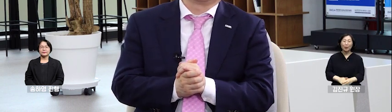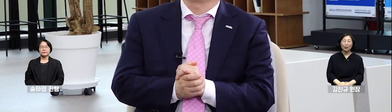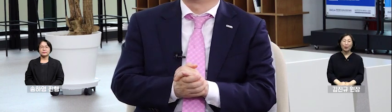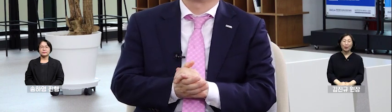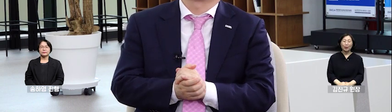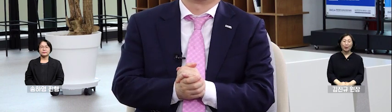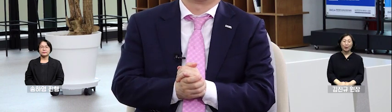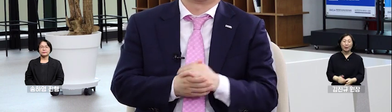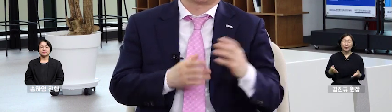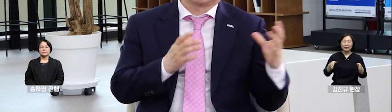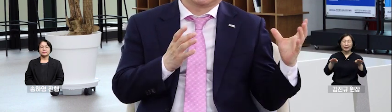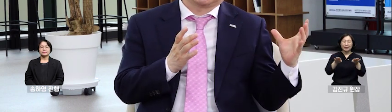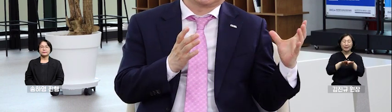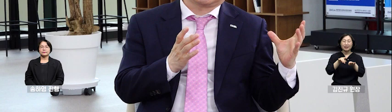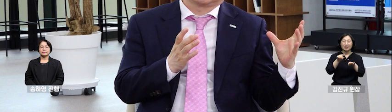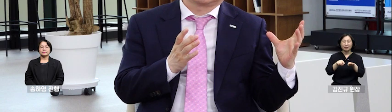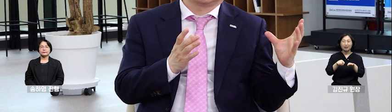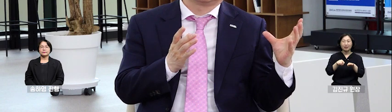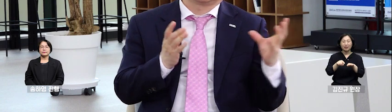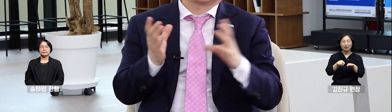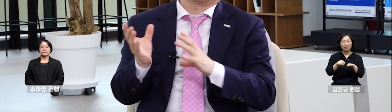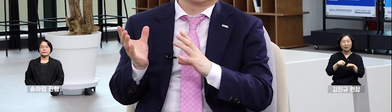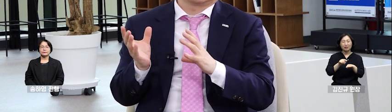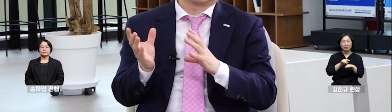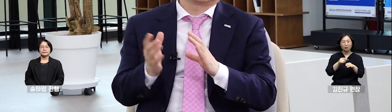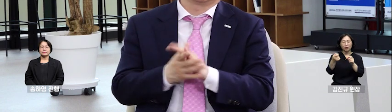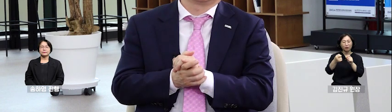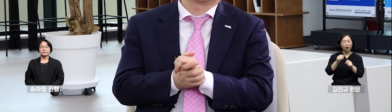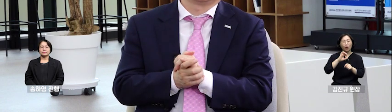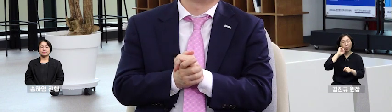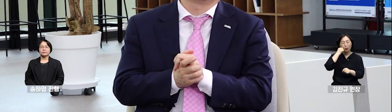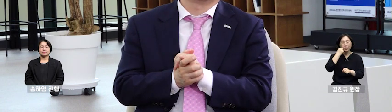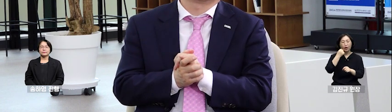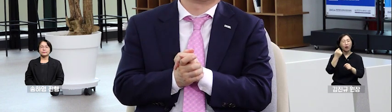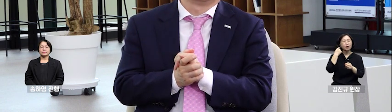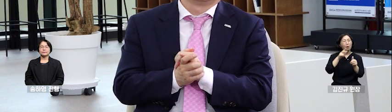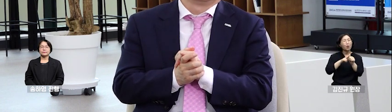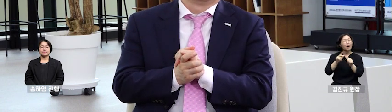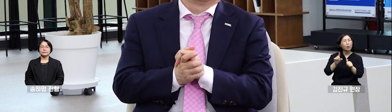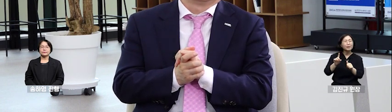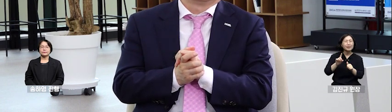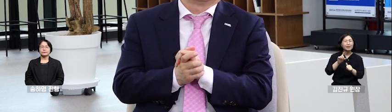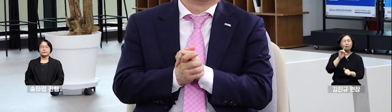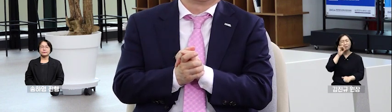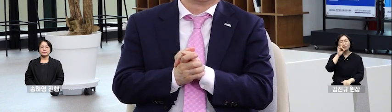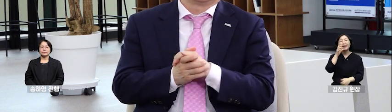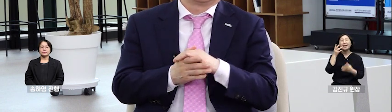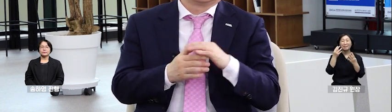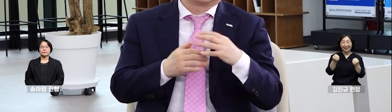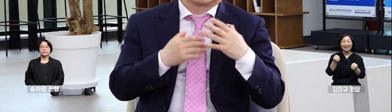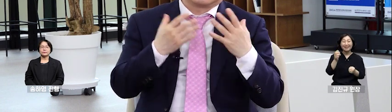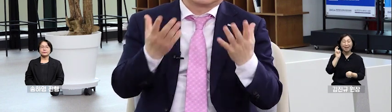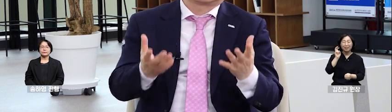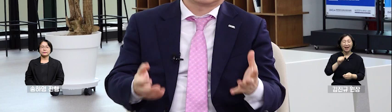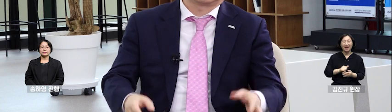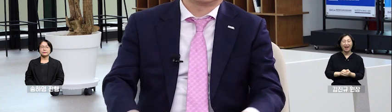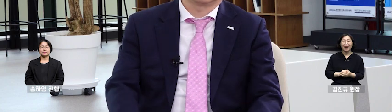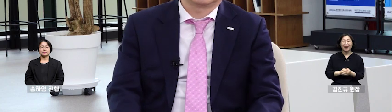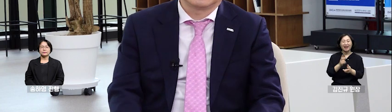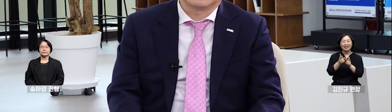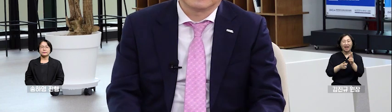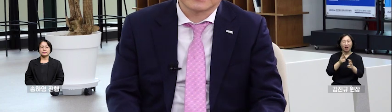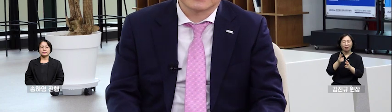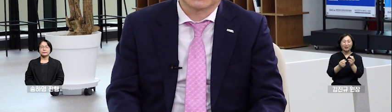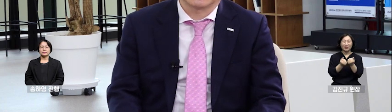진행한 이름이 어려워서 정보가 뭐지 문화가 뭐지 뭐 그런 부분이 좀 있는데 그래서 어 어 오늘 여러가지 얘기해서 사업을